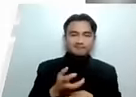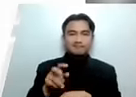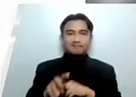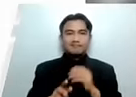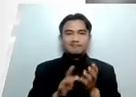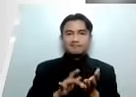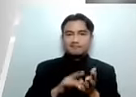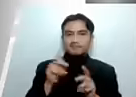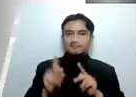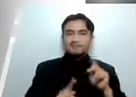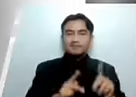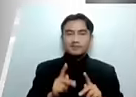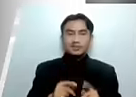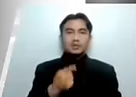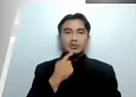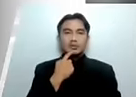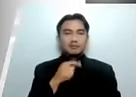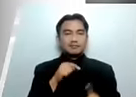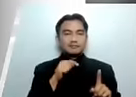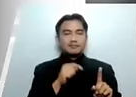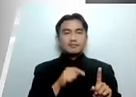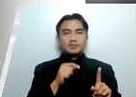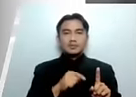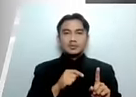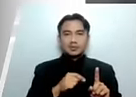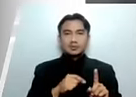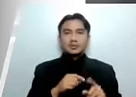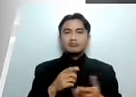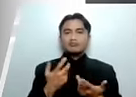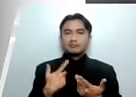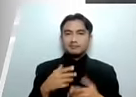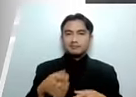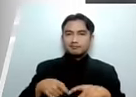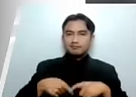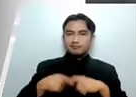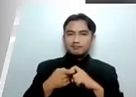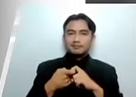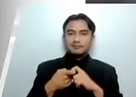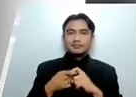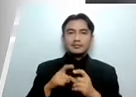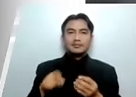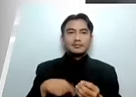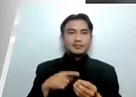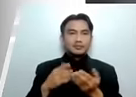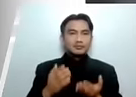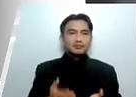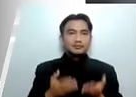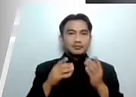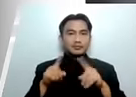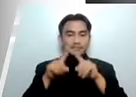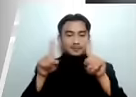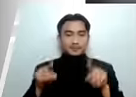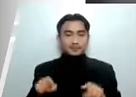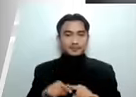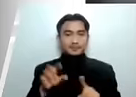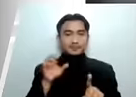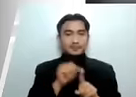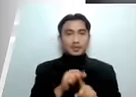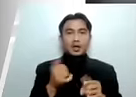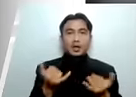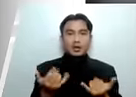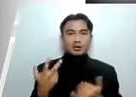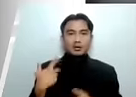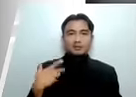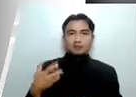na suspindihin ang anumang criminal proceedings at ang pag-i-issue ng warrant of arrest habang may nakabinbin pa silang motion